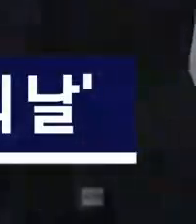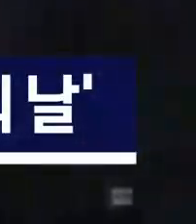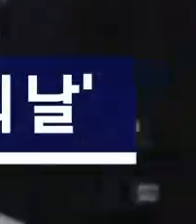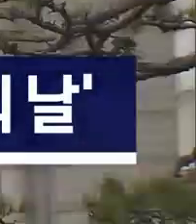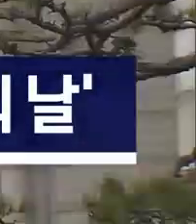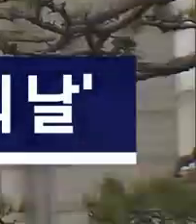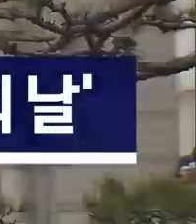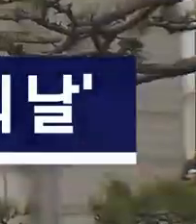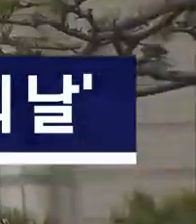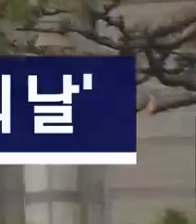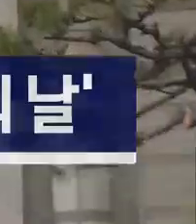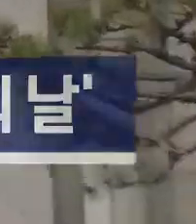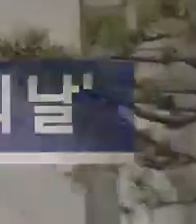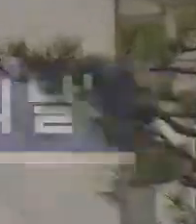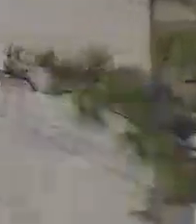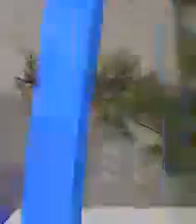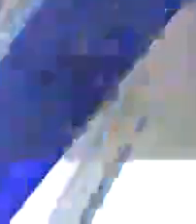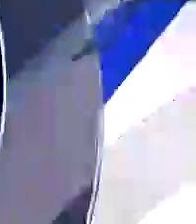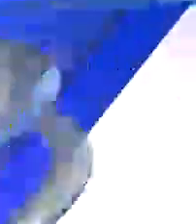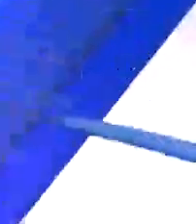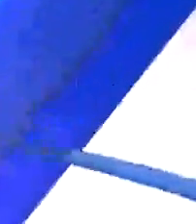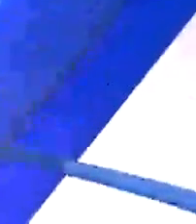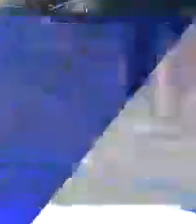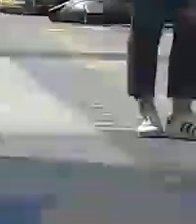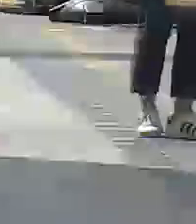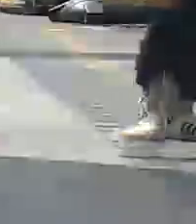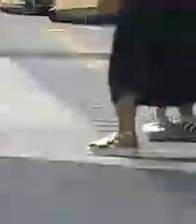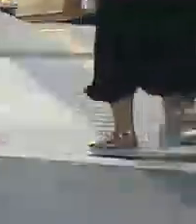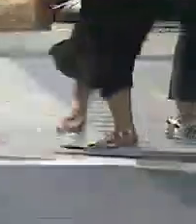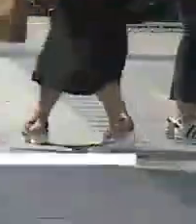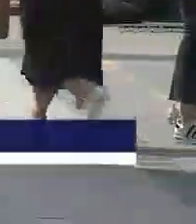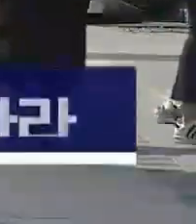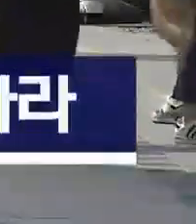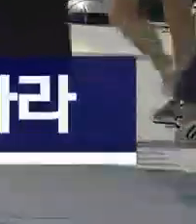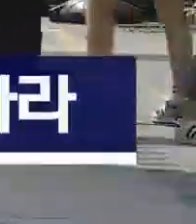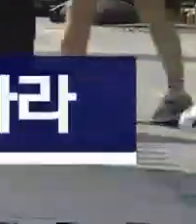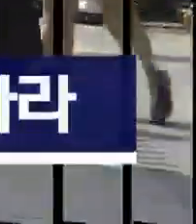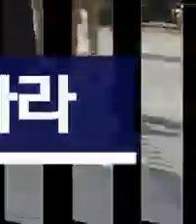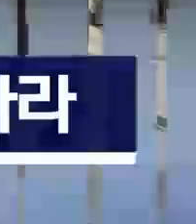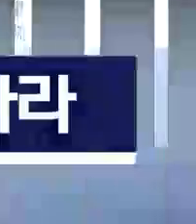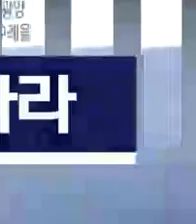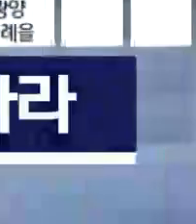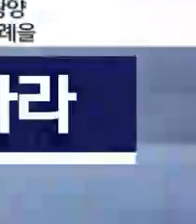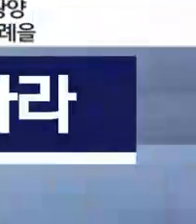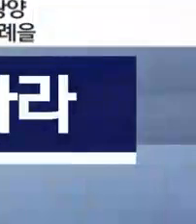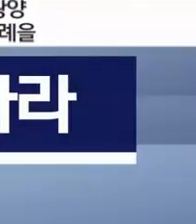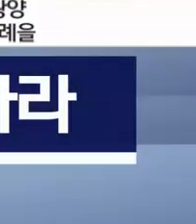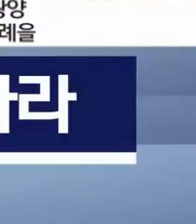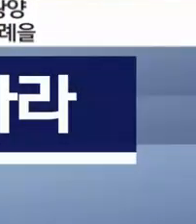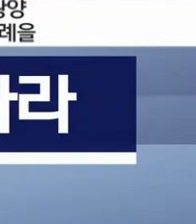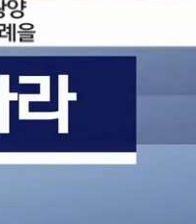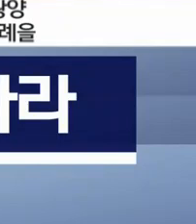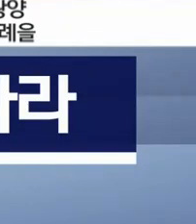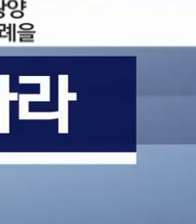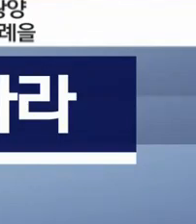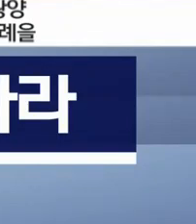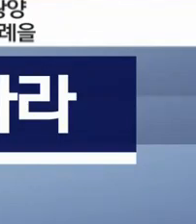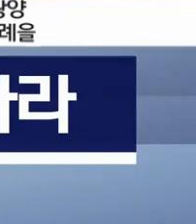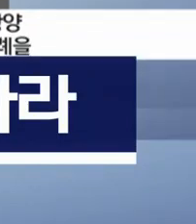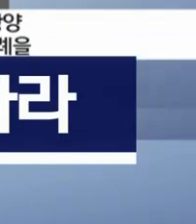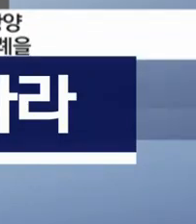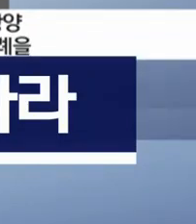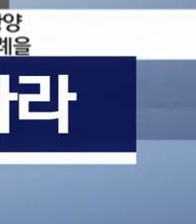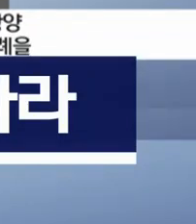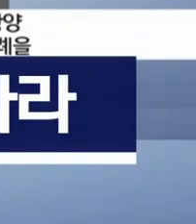따라 정국이 요동칠 전망입니다. KBC 여론조사에서는 지지 후보를 결정하지 않은 부동층